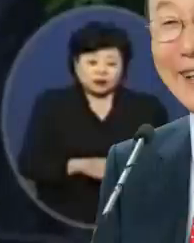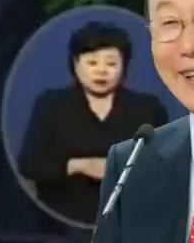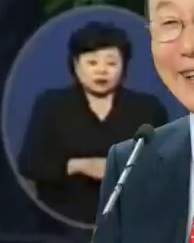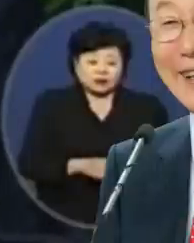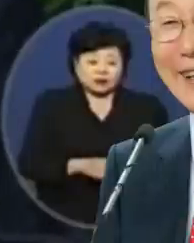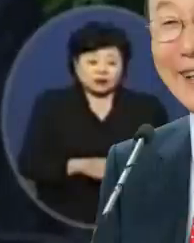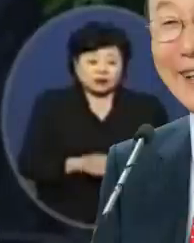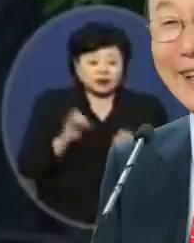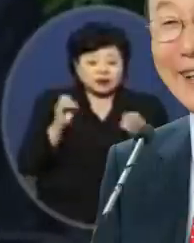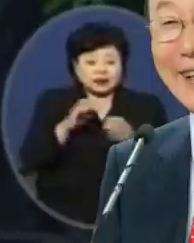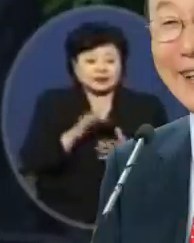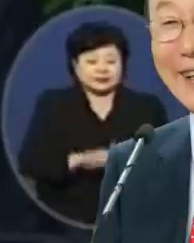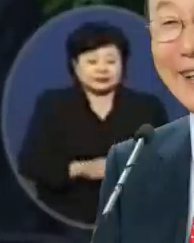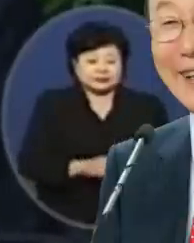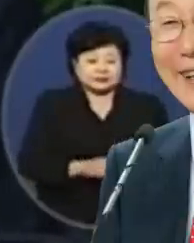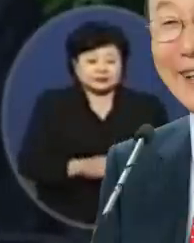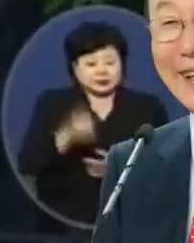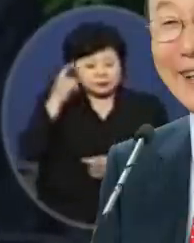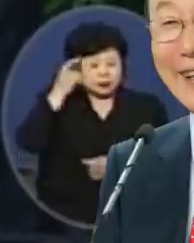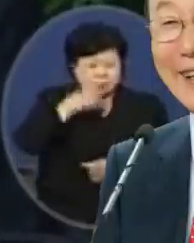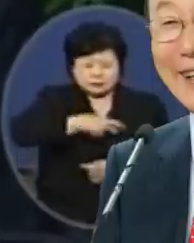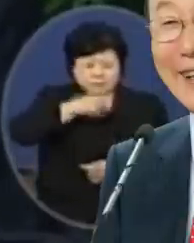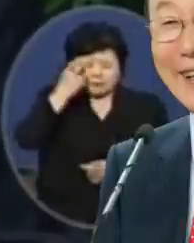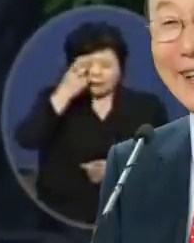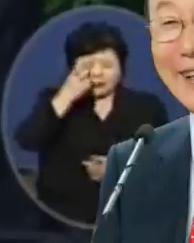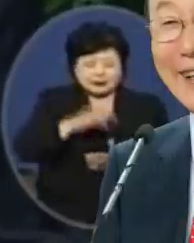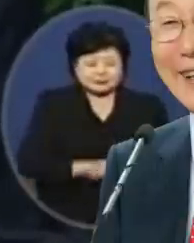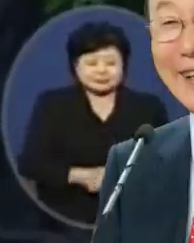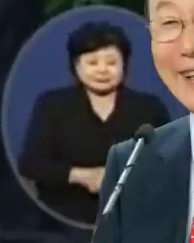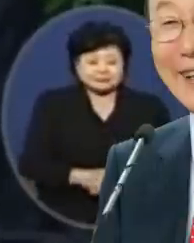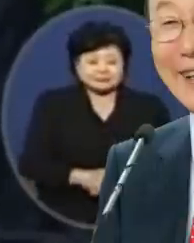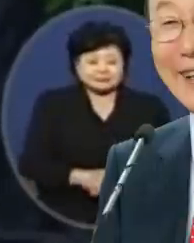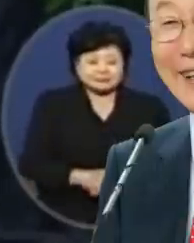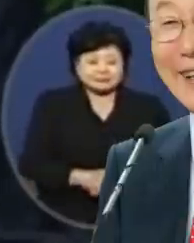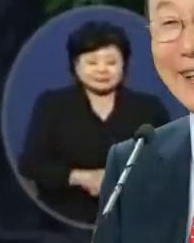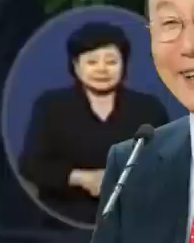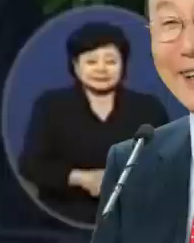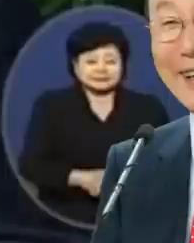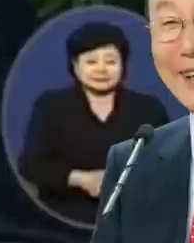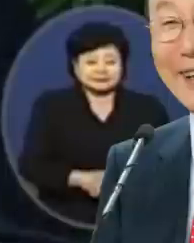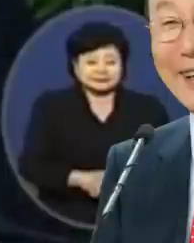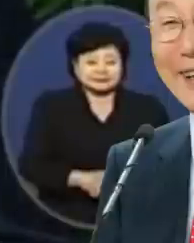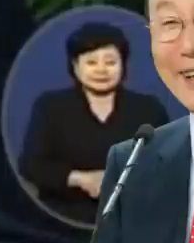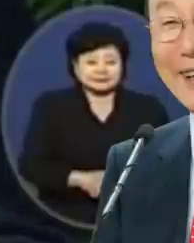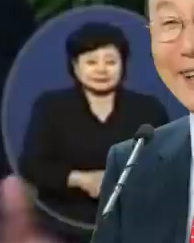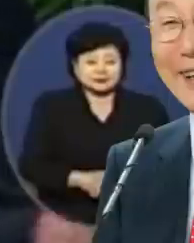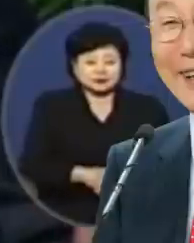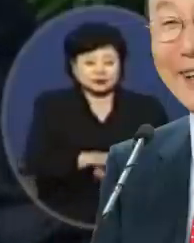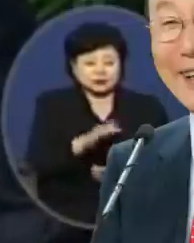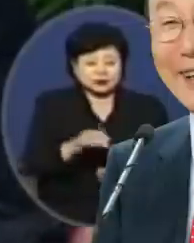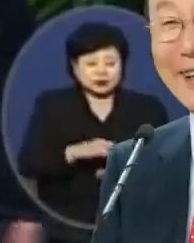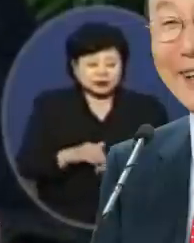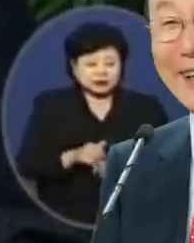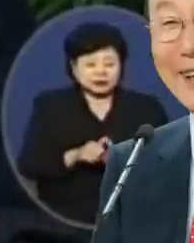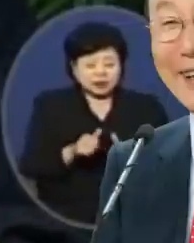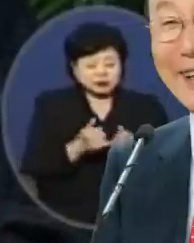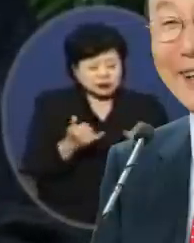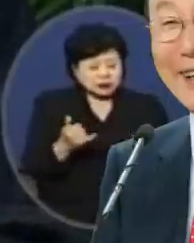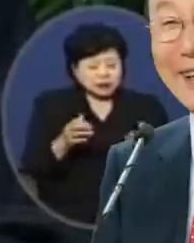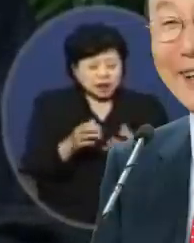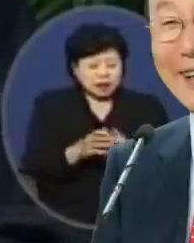당장 대답을 갖지 않습니다. 머리가 굉장히 빨리 돌아가는 것입니다. 우리 보고 하라고 하면 여러분 남자와